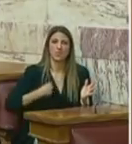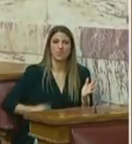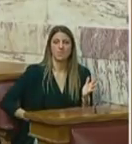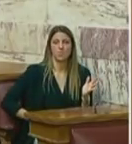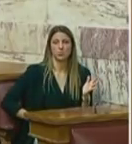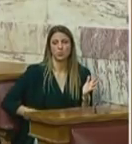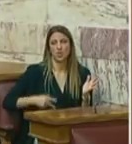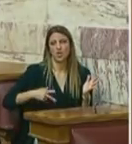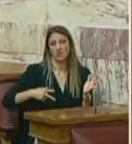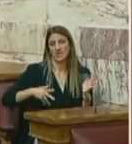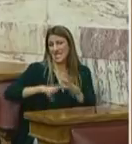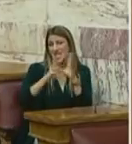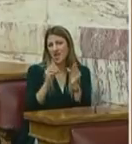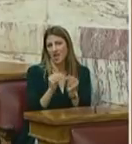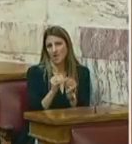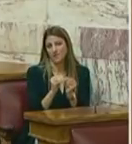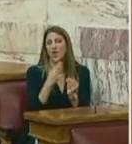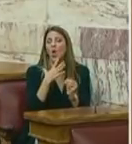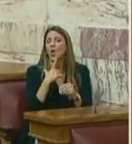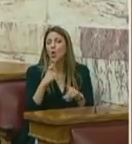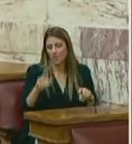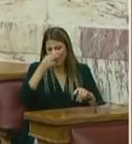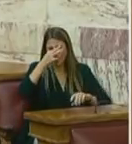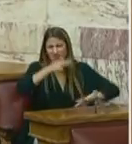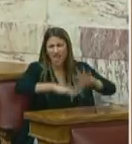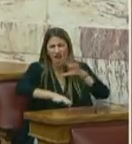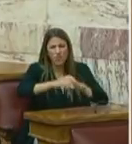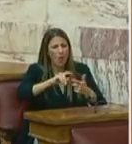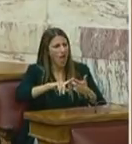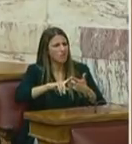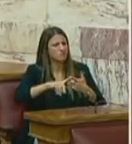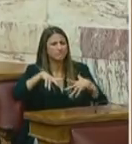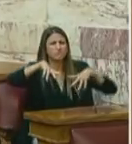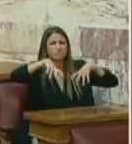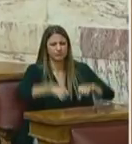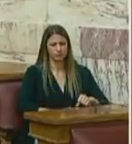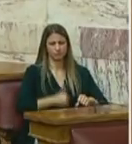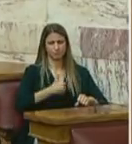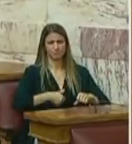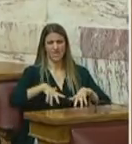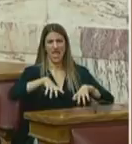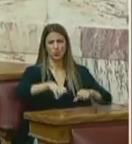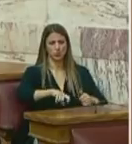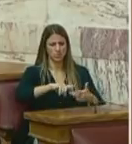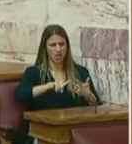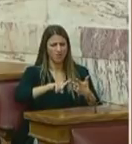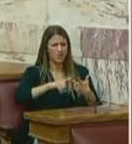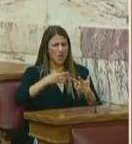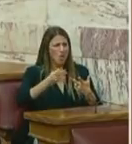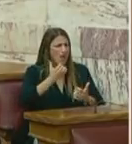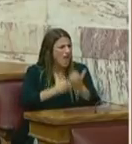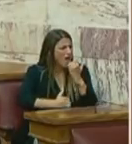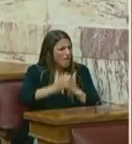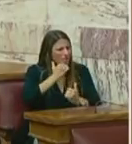η διαφθορά, οι έκνομες πρακτικές, οι καταχρήσεις της εξουσίας ο θεσμικός και ηθικός